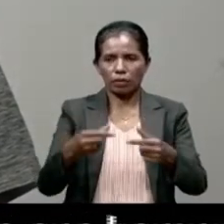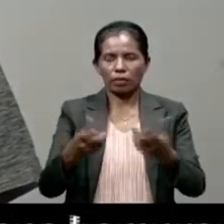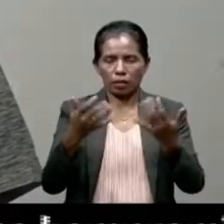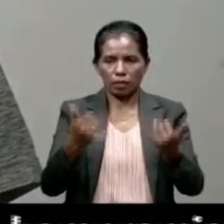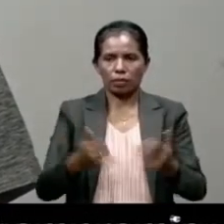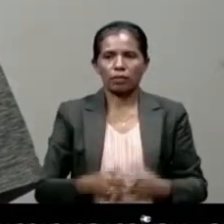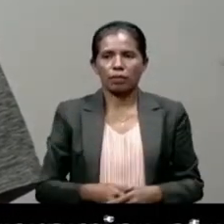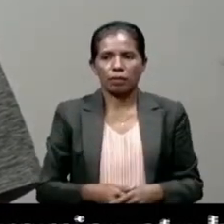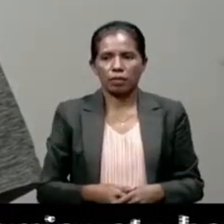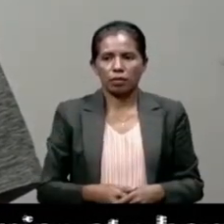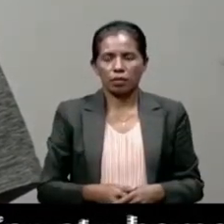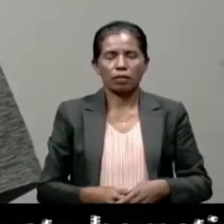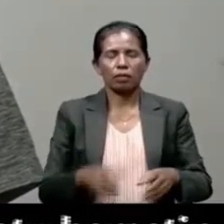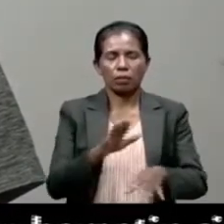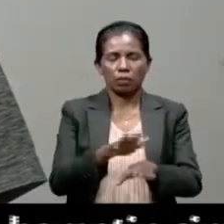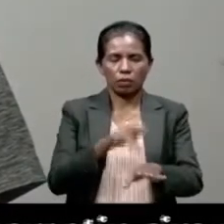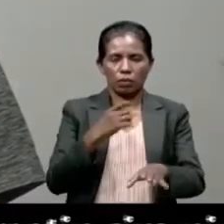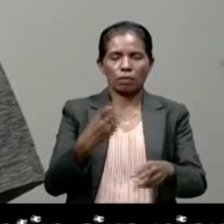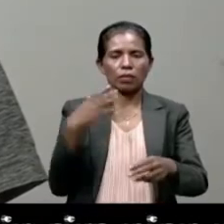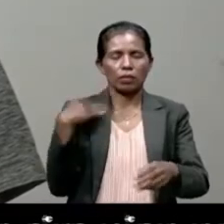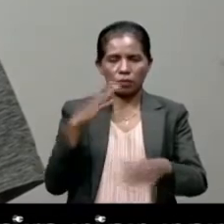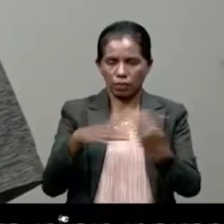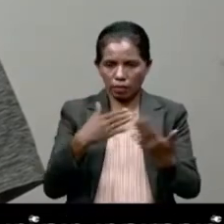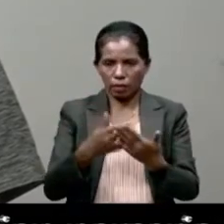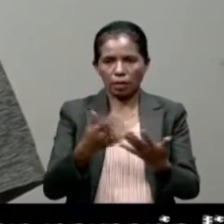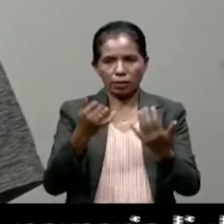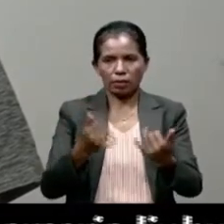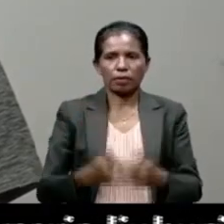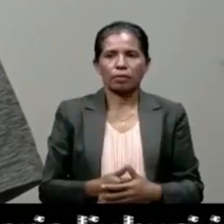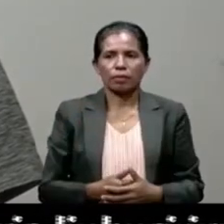nemos impacto ida nebe agora